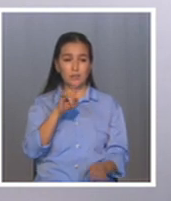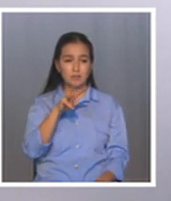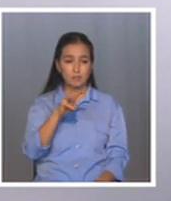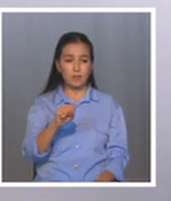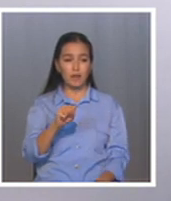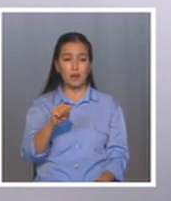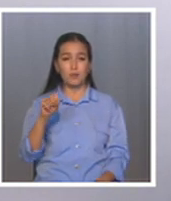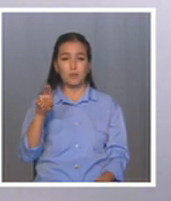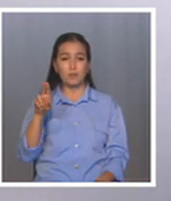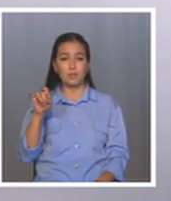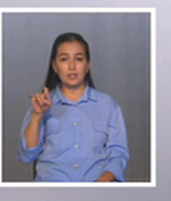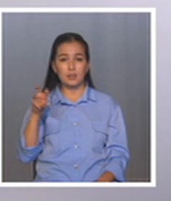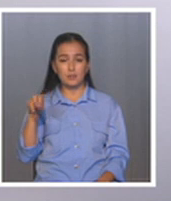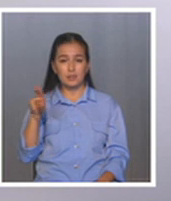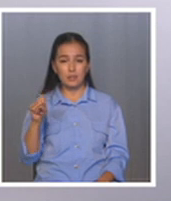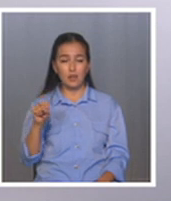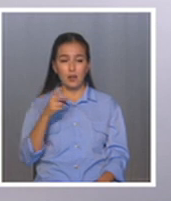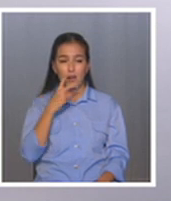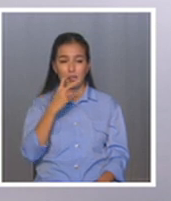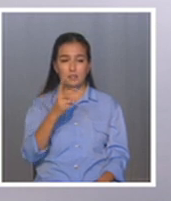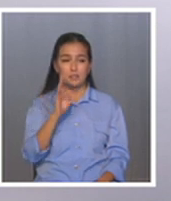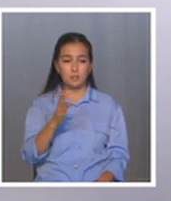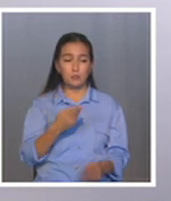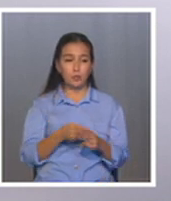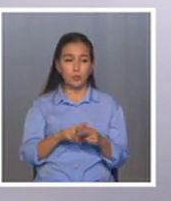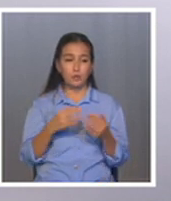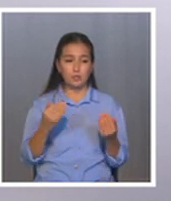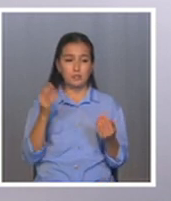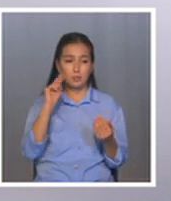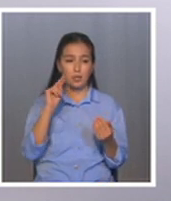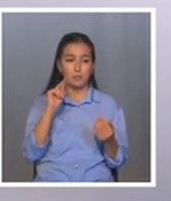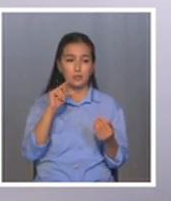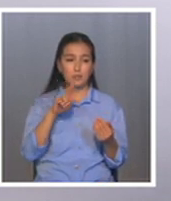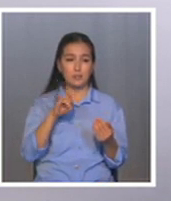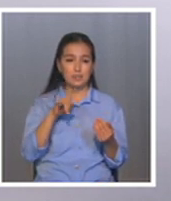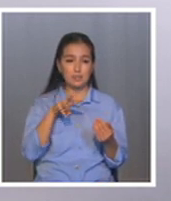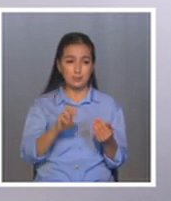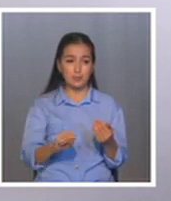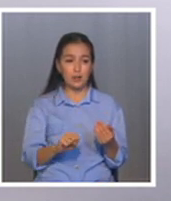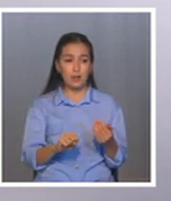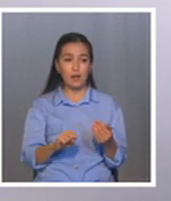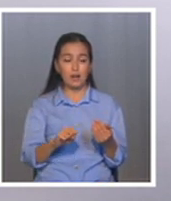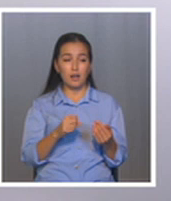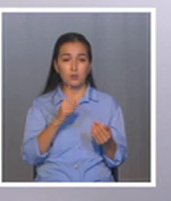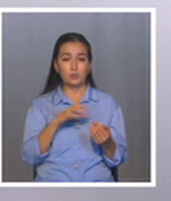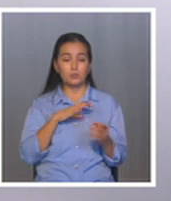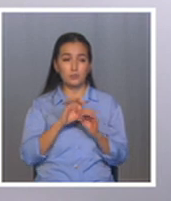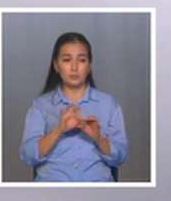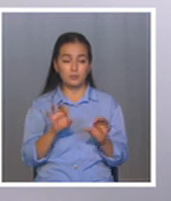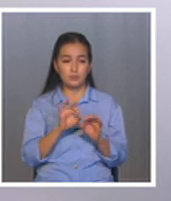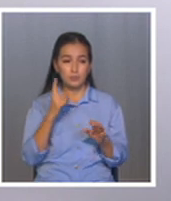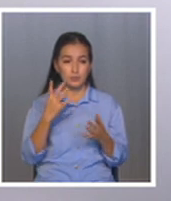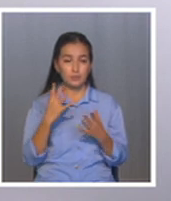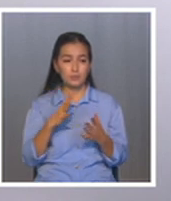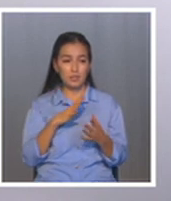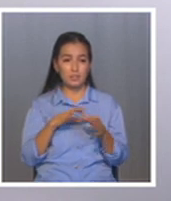және пирамиданы қарастырамыз. Бүгінгі сабағымыз осы призма. Енді сіздерге түсінікті болу үшін мынандай